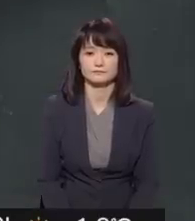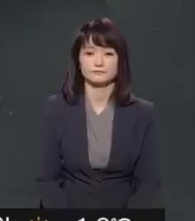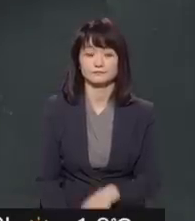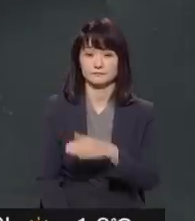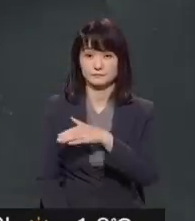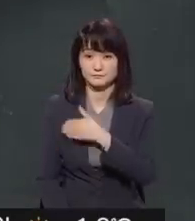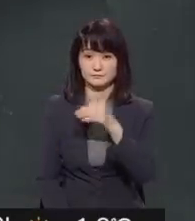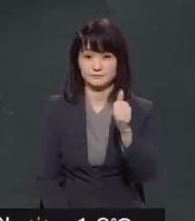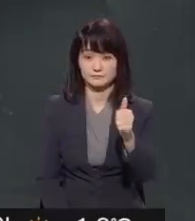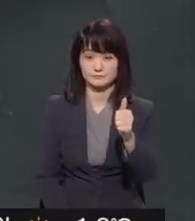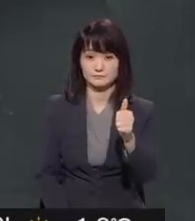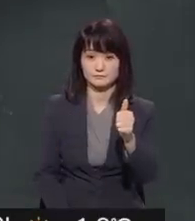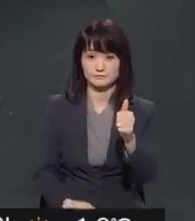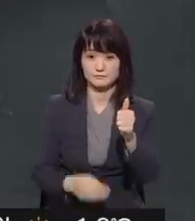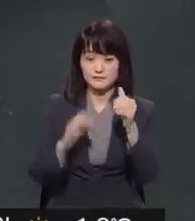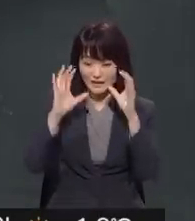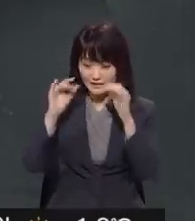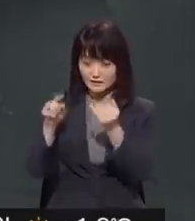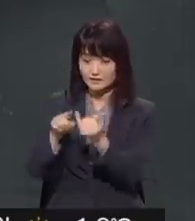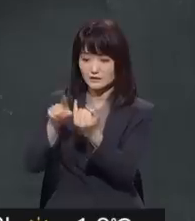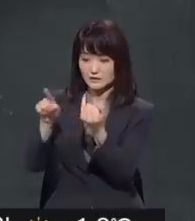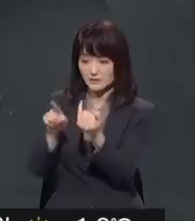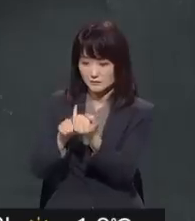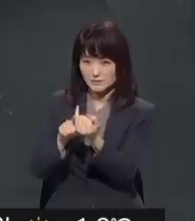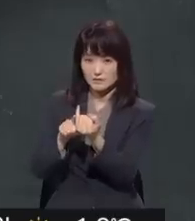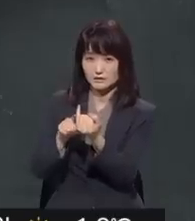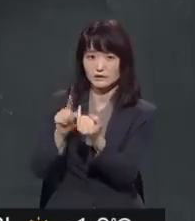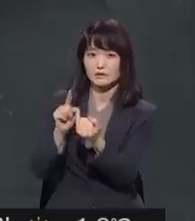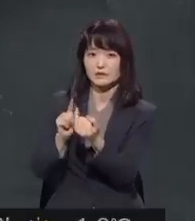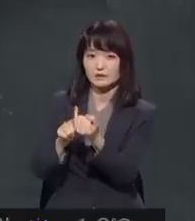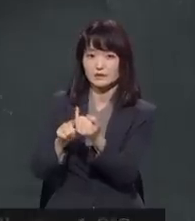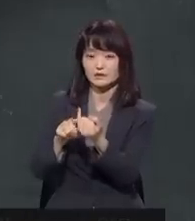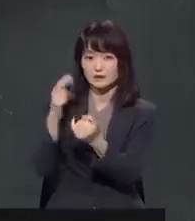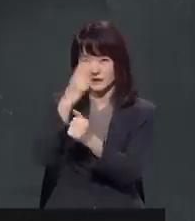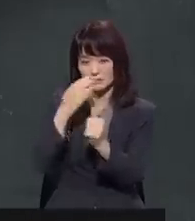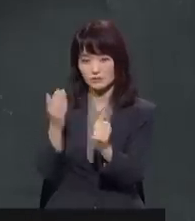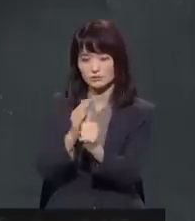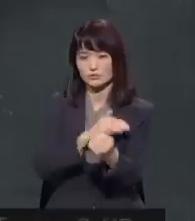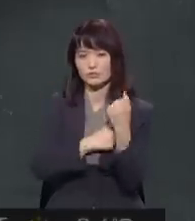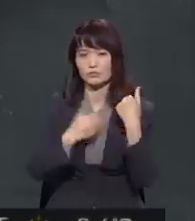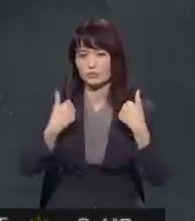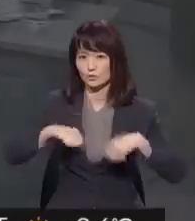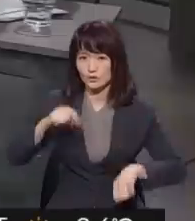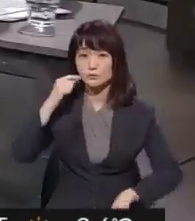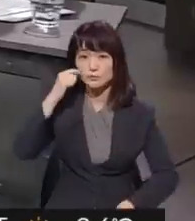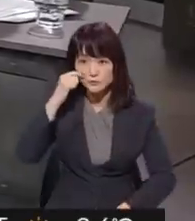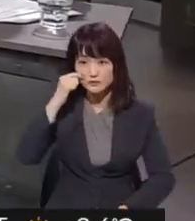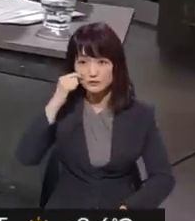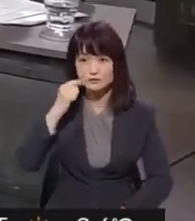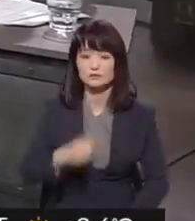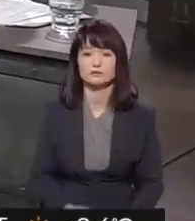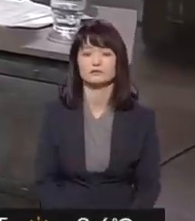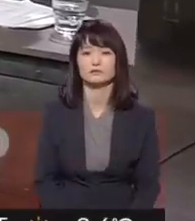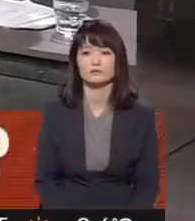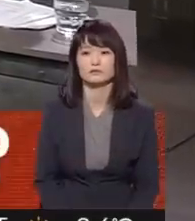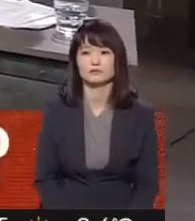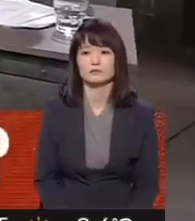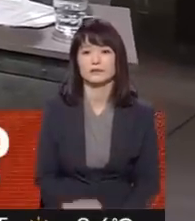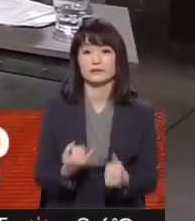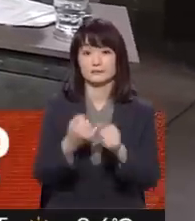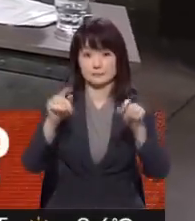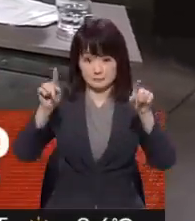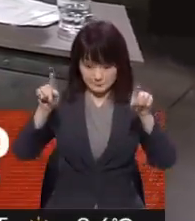상간남 아이를 임신한 아내가 양육권 포기 못하겠다 자 이제 이혼을 하게 되면